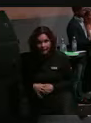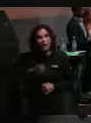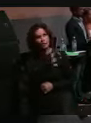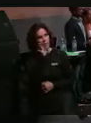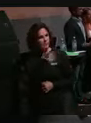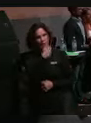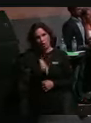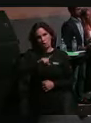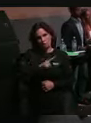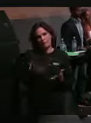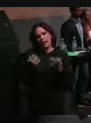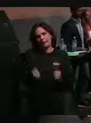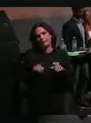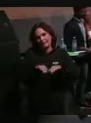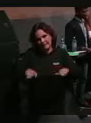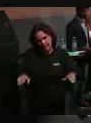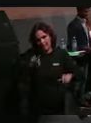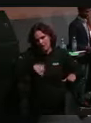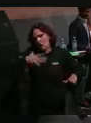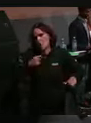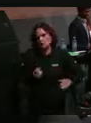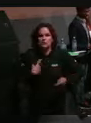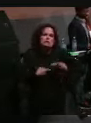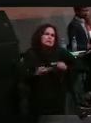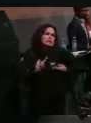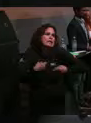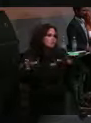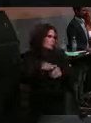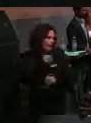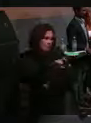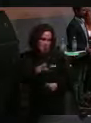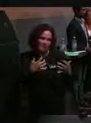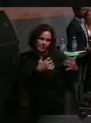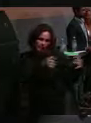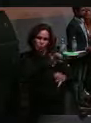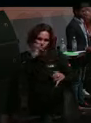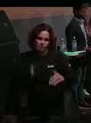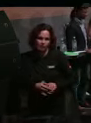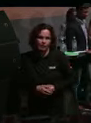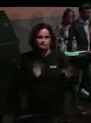Bærekraftscenen, selv om vi hadde hatt lyst til å være her i hele uke sammen med dere. Det har vært trivelig. Tusen takk.